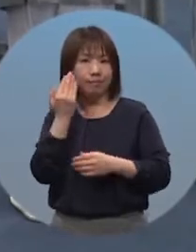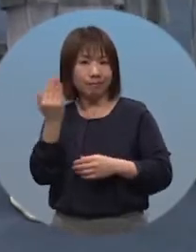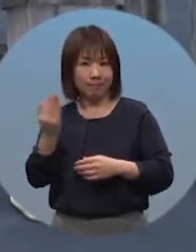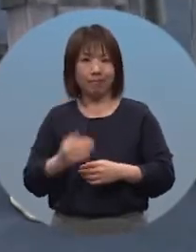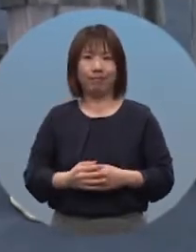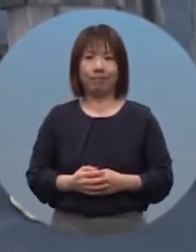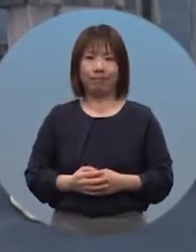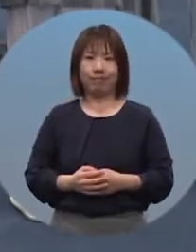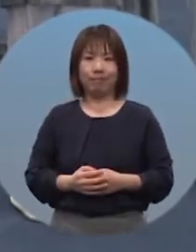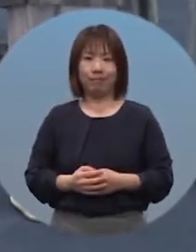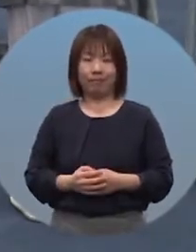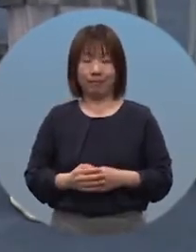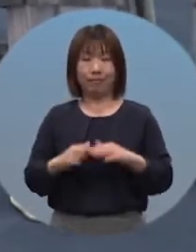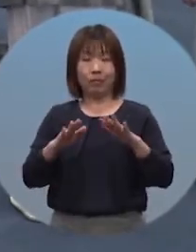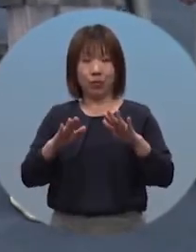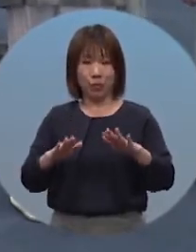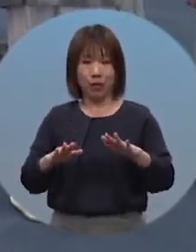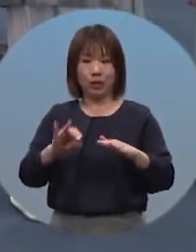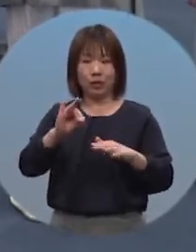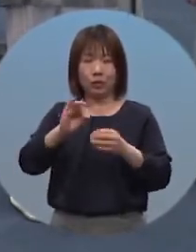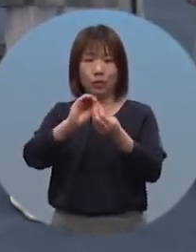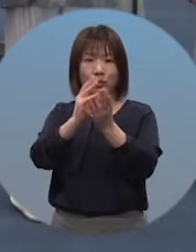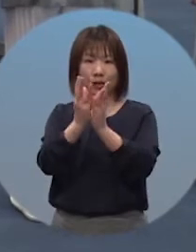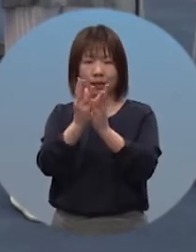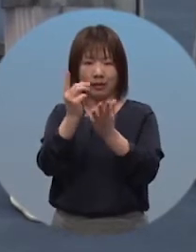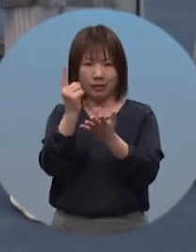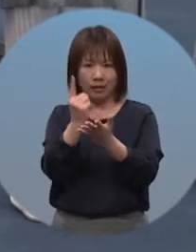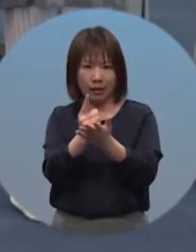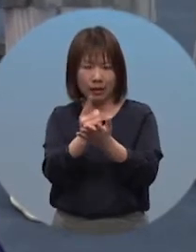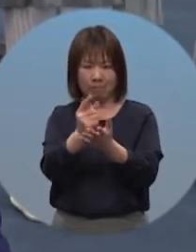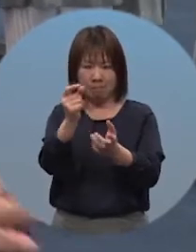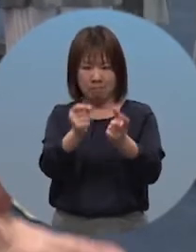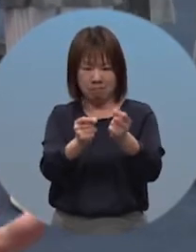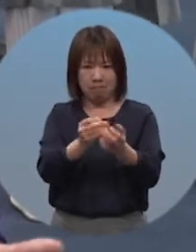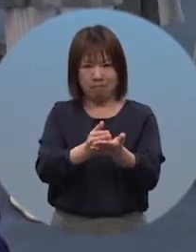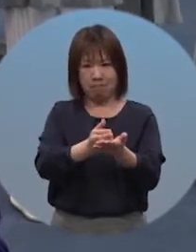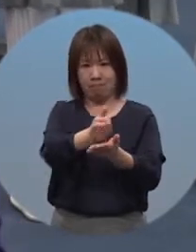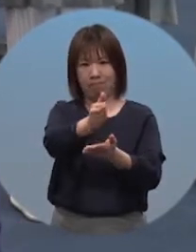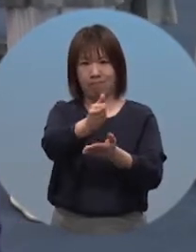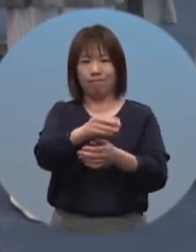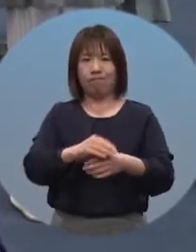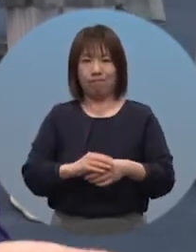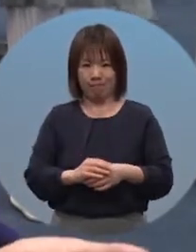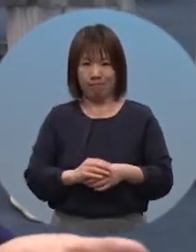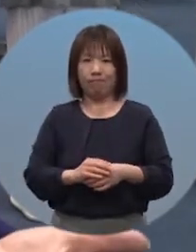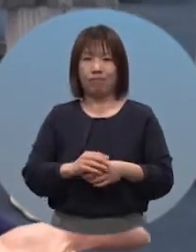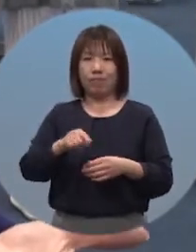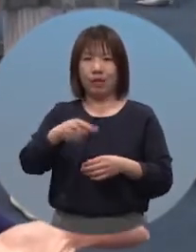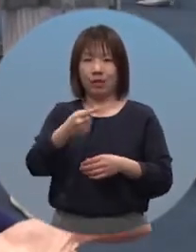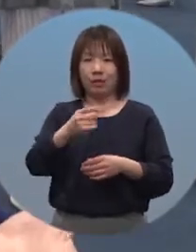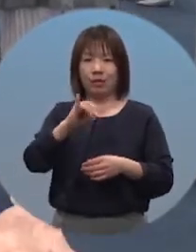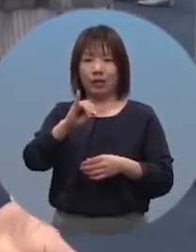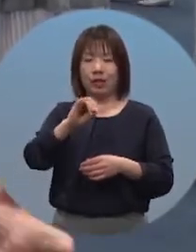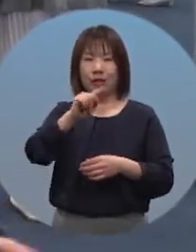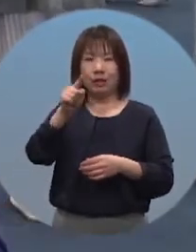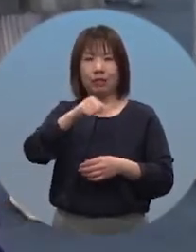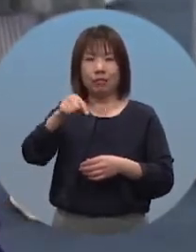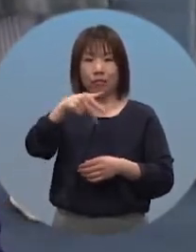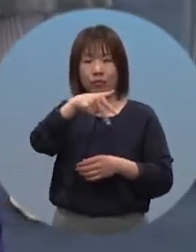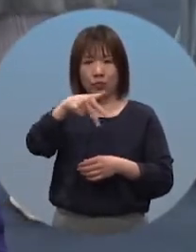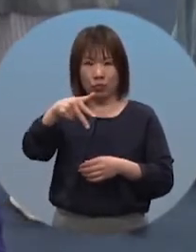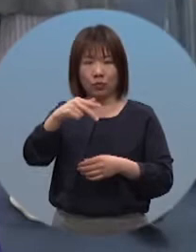ズバリ日だけーしょん700人ずという江戸時代にできたねそう保障に